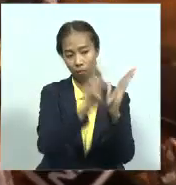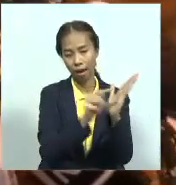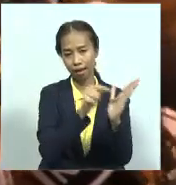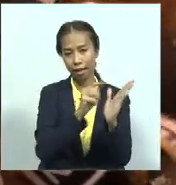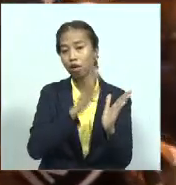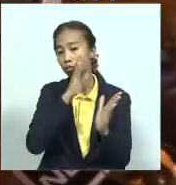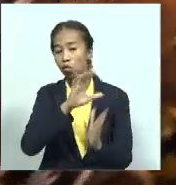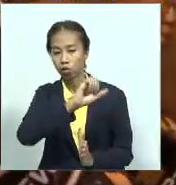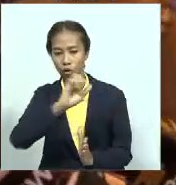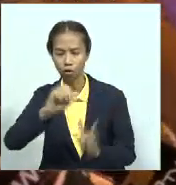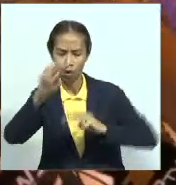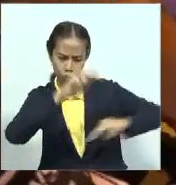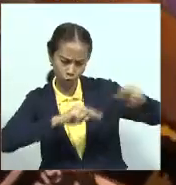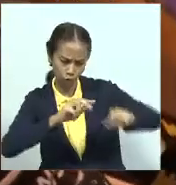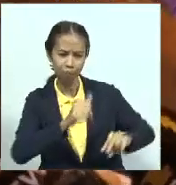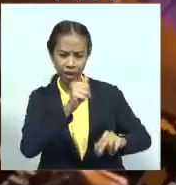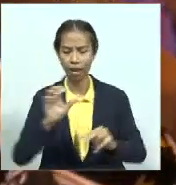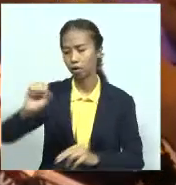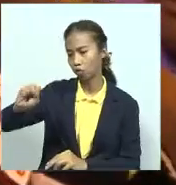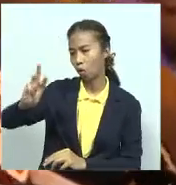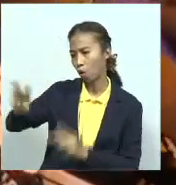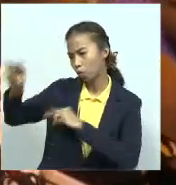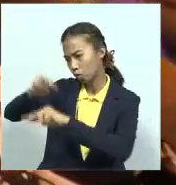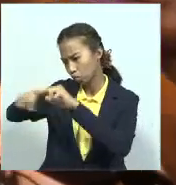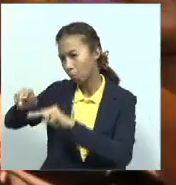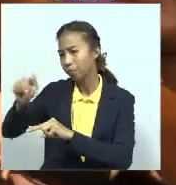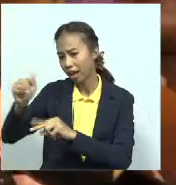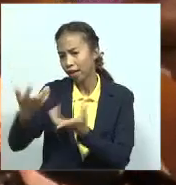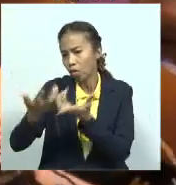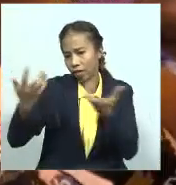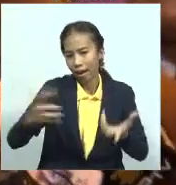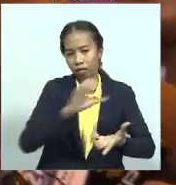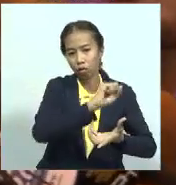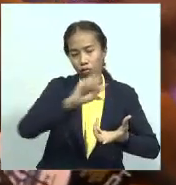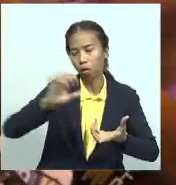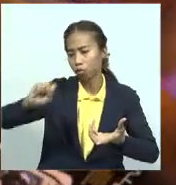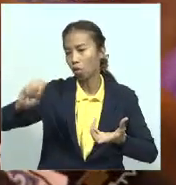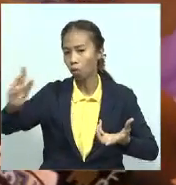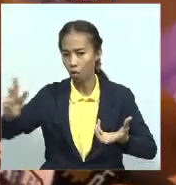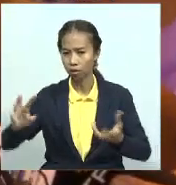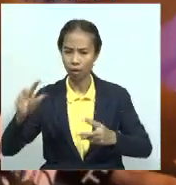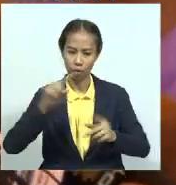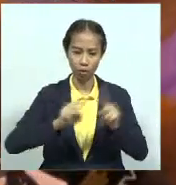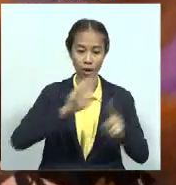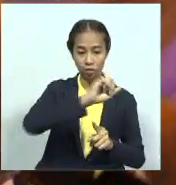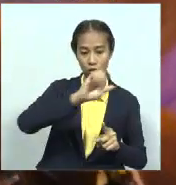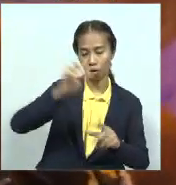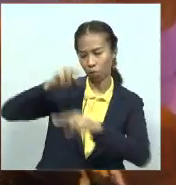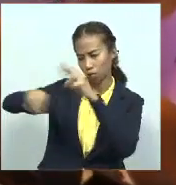ารถตรวจสอบส.ส.และส.ว.ก็ตรวจสอบส.ว.ไม่สามารถตรวจสอบข้ามสายได้ฟังเสียงของท่านประธานวุฒิสภาค่ะ